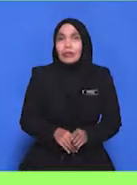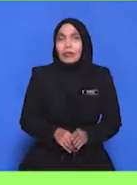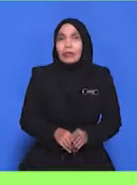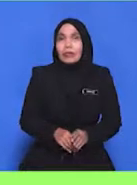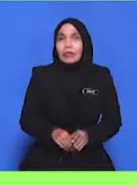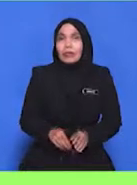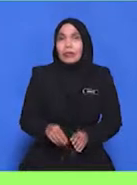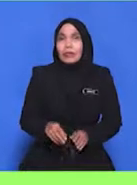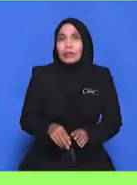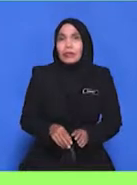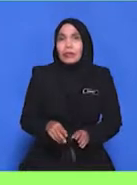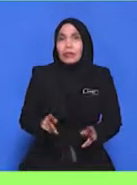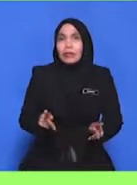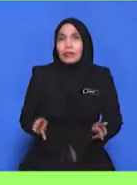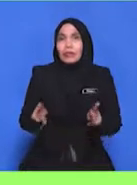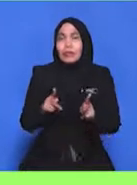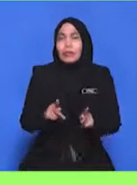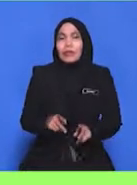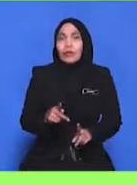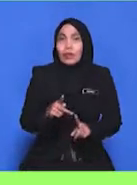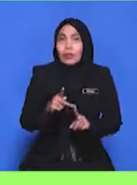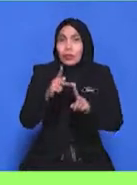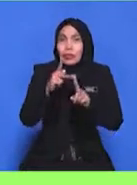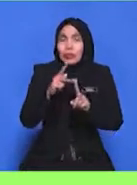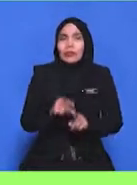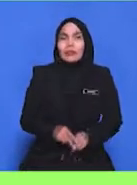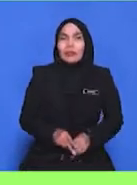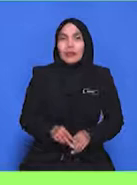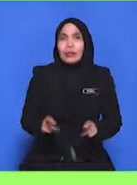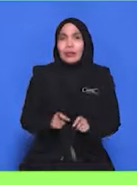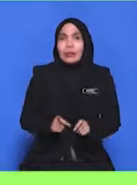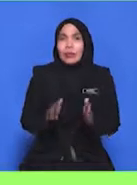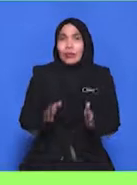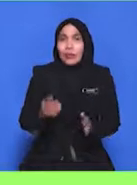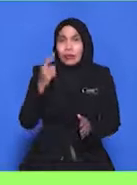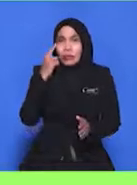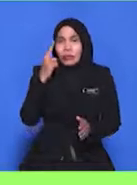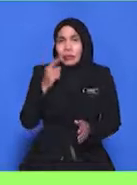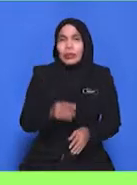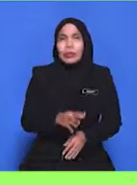warga emas dan orang buta dengan menubuhkan jabatan khas,